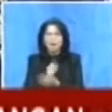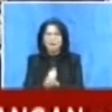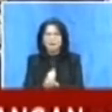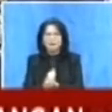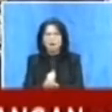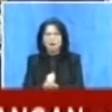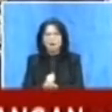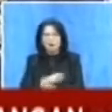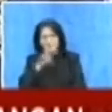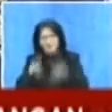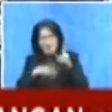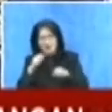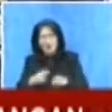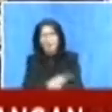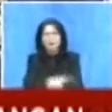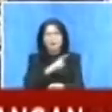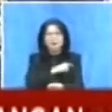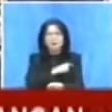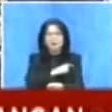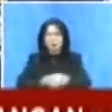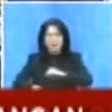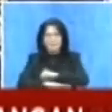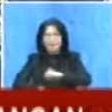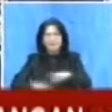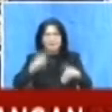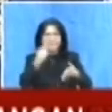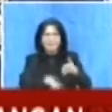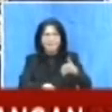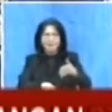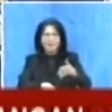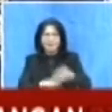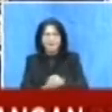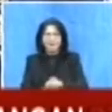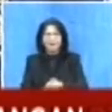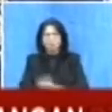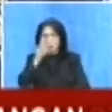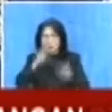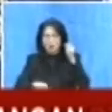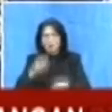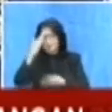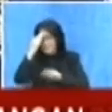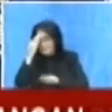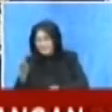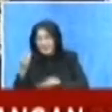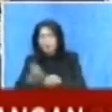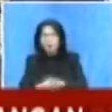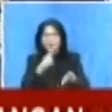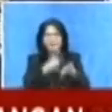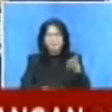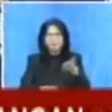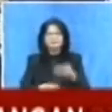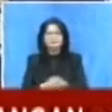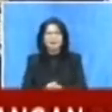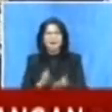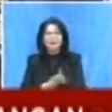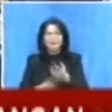potensi, perluasan basis perpajakan, peningkatan kepatuhan wajib pajak, dan optimalisasi pengelolaan